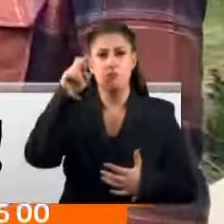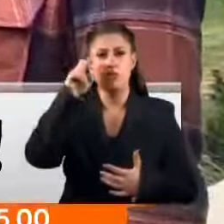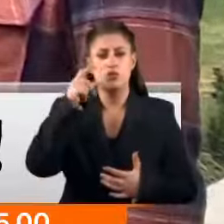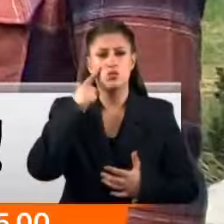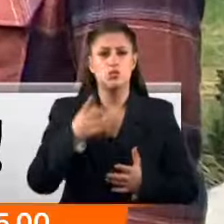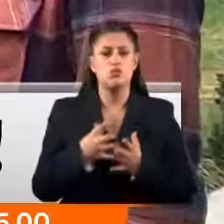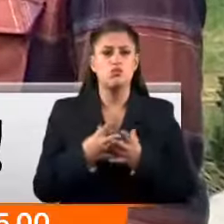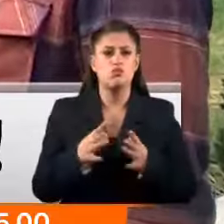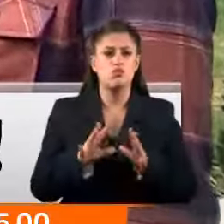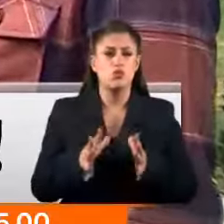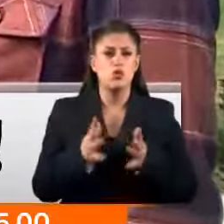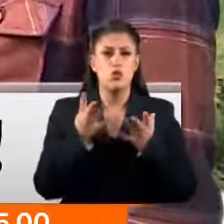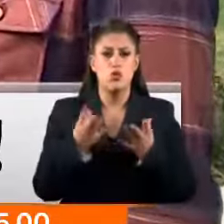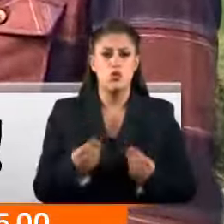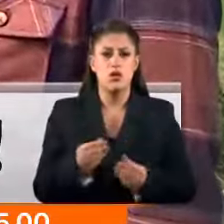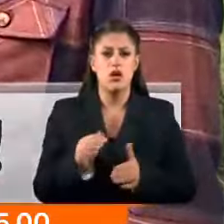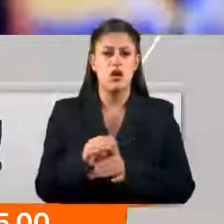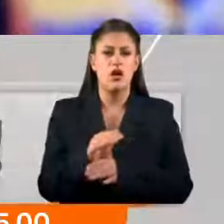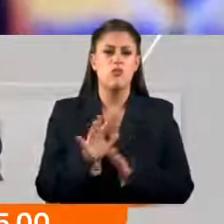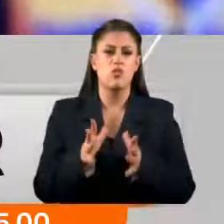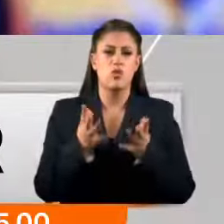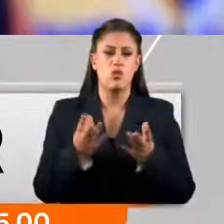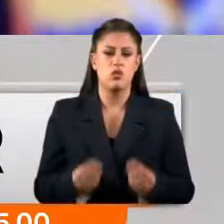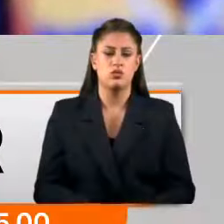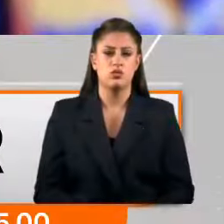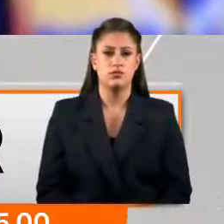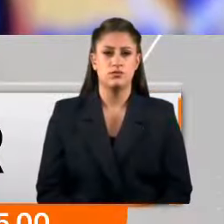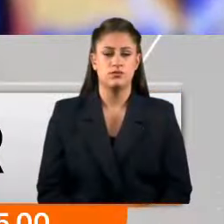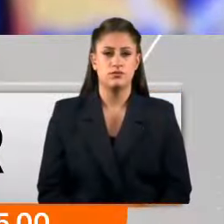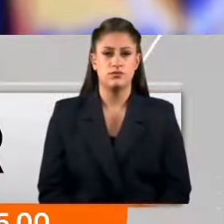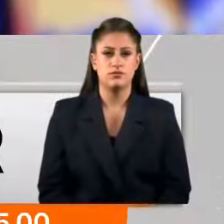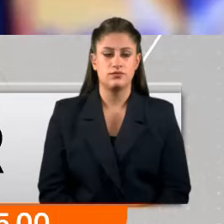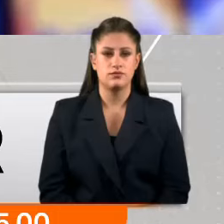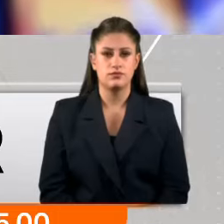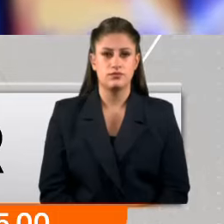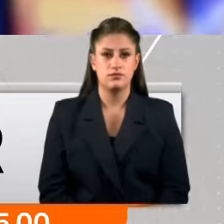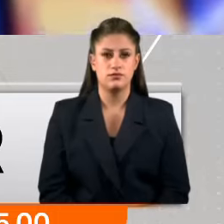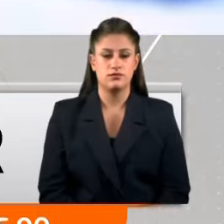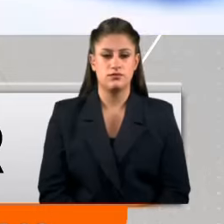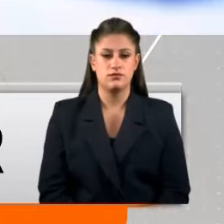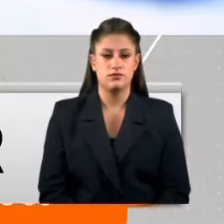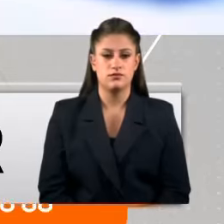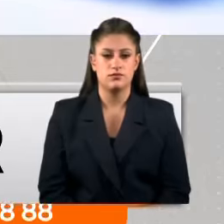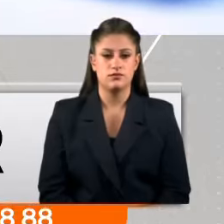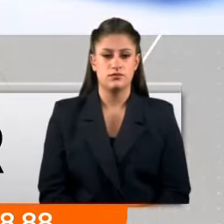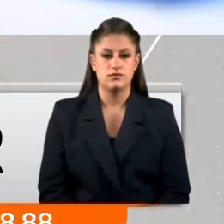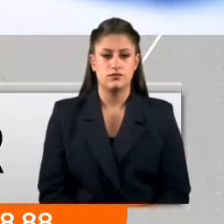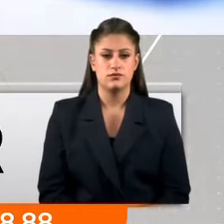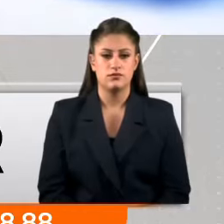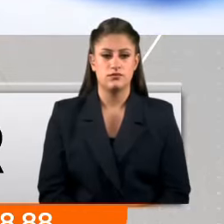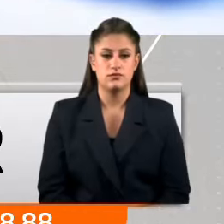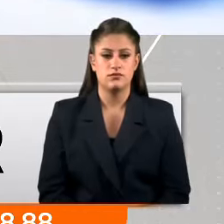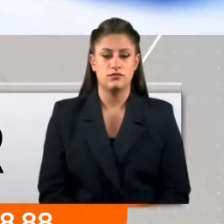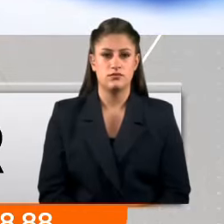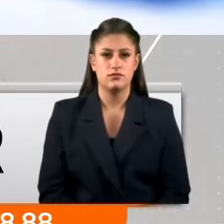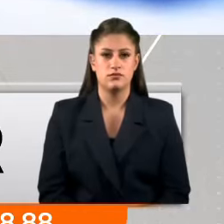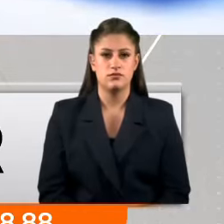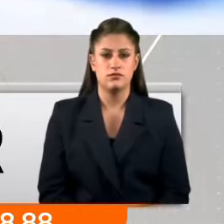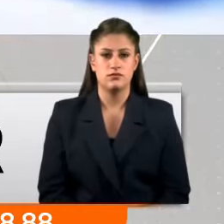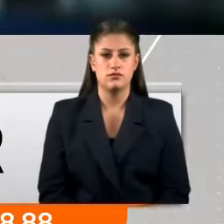olarak onların hayatına sirayet etti. Çok renkli oyuncaklar, çizgi film karakterleriyle bizi zevk için önce oynattılar. Ondan